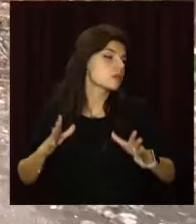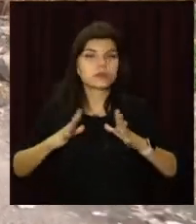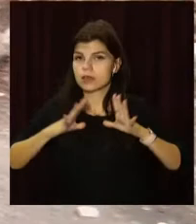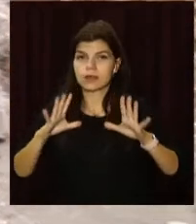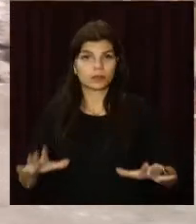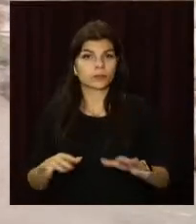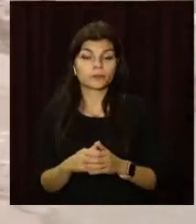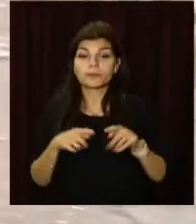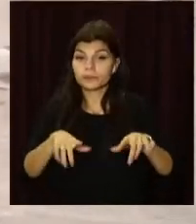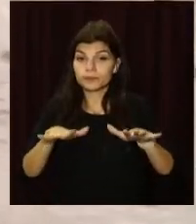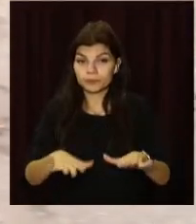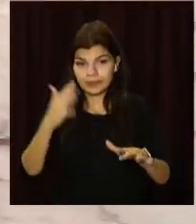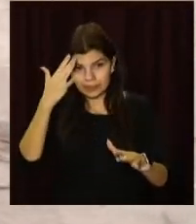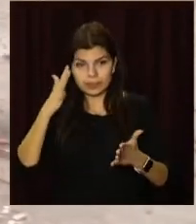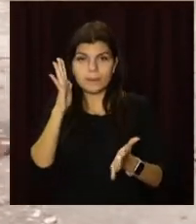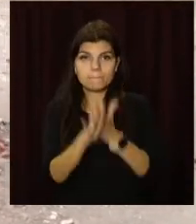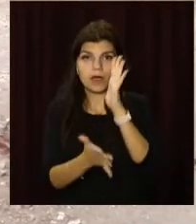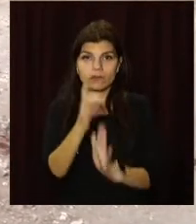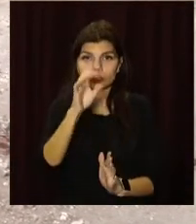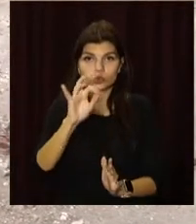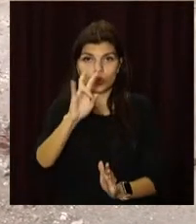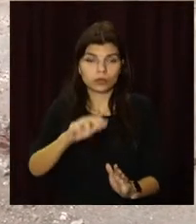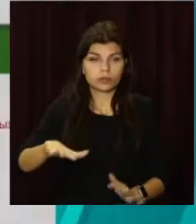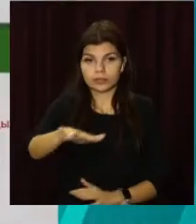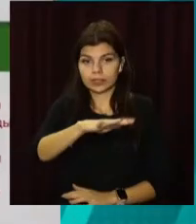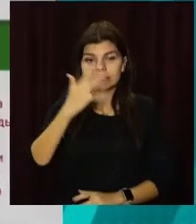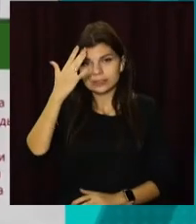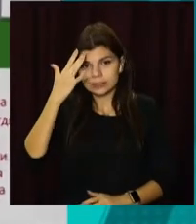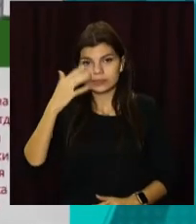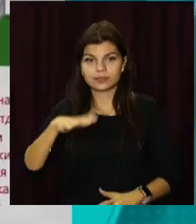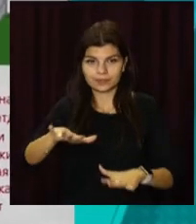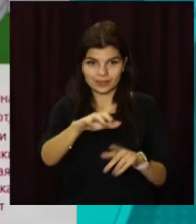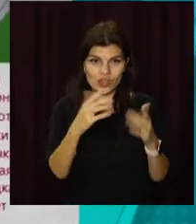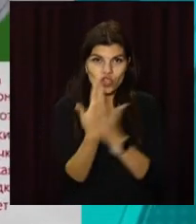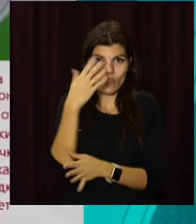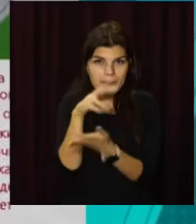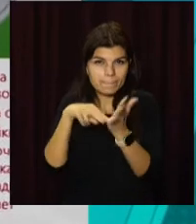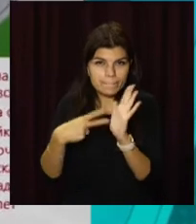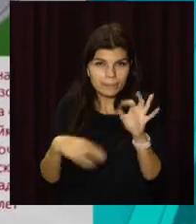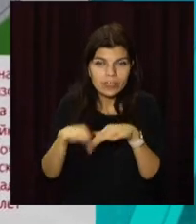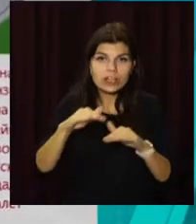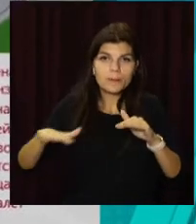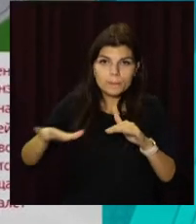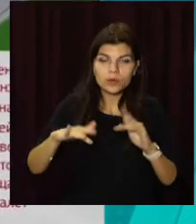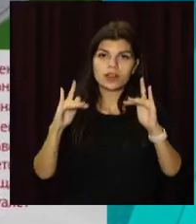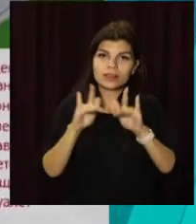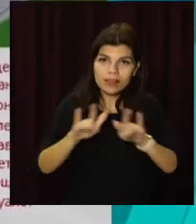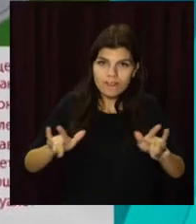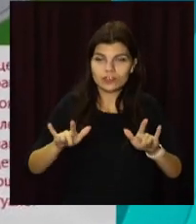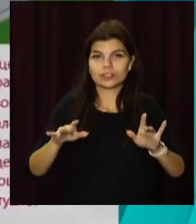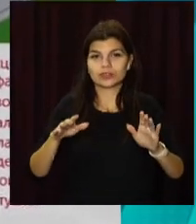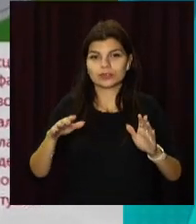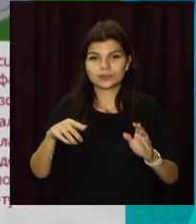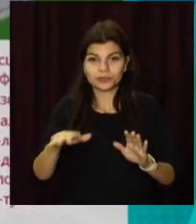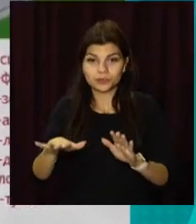на цьому місці з'явиться паркова зона. За проєктом там будуть алея, сцена, фан-зона, дитячий майданчик, лави та вбиральня. Наразі